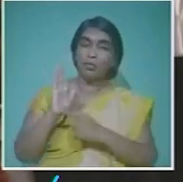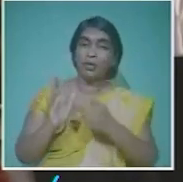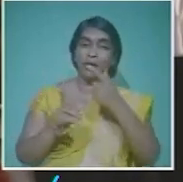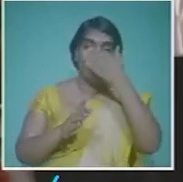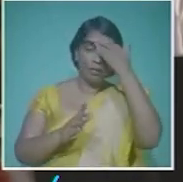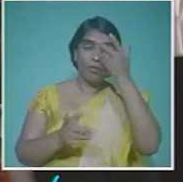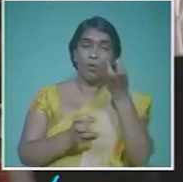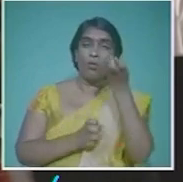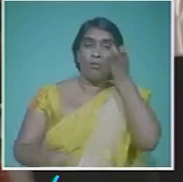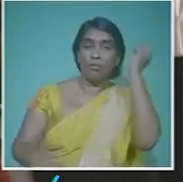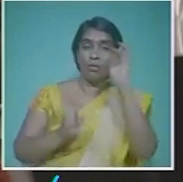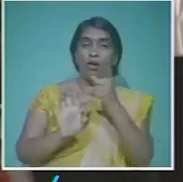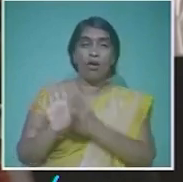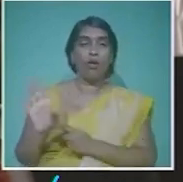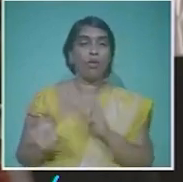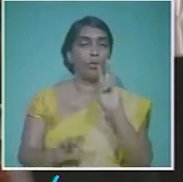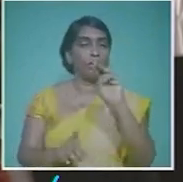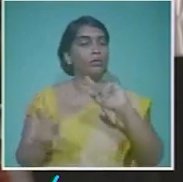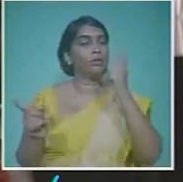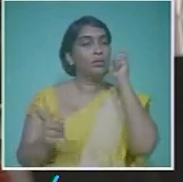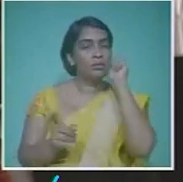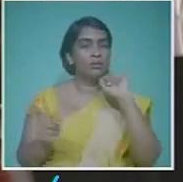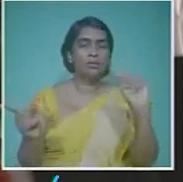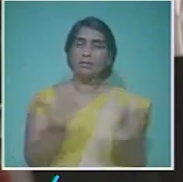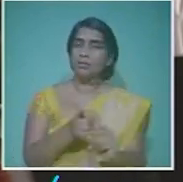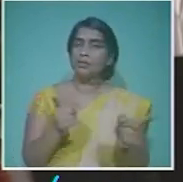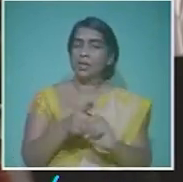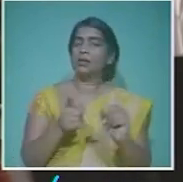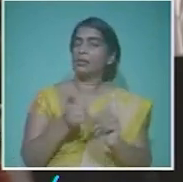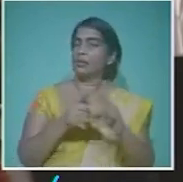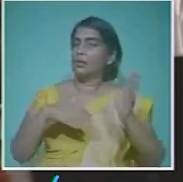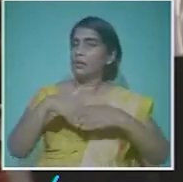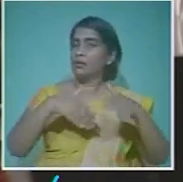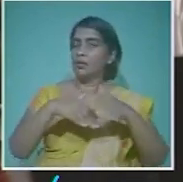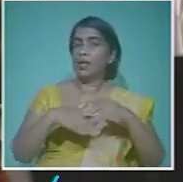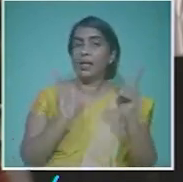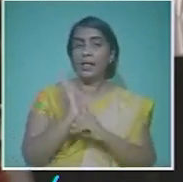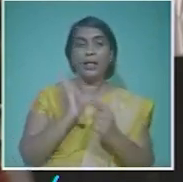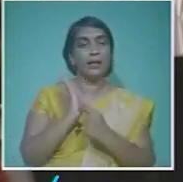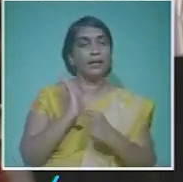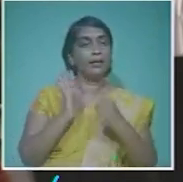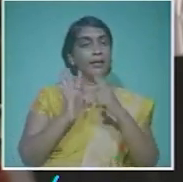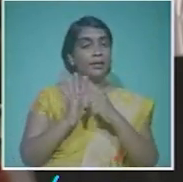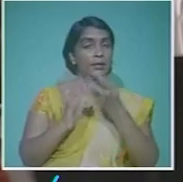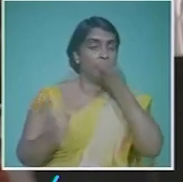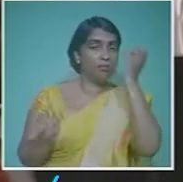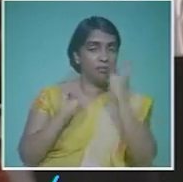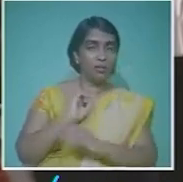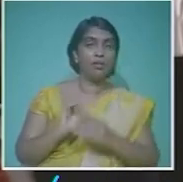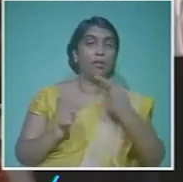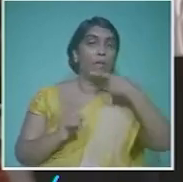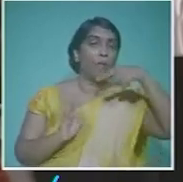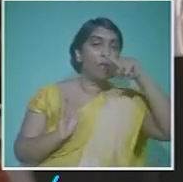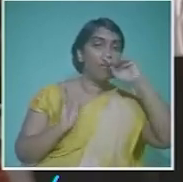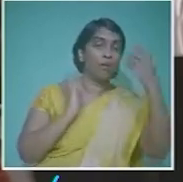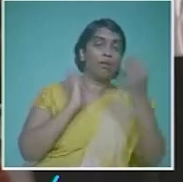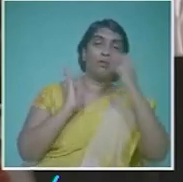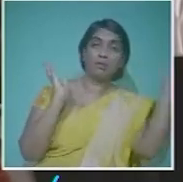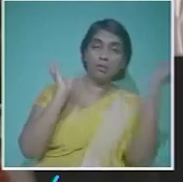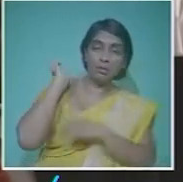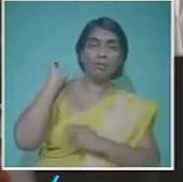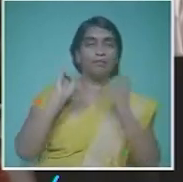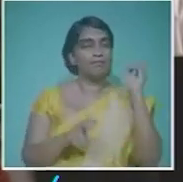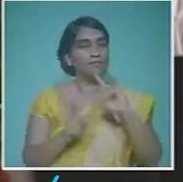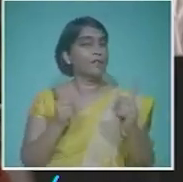ගැහුවා. අවුරුදු 30ක ත්‍රස්තවාදයකට අපි මුහුණ දෙනවා. LTT අපිට ගොඩබිමෙන් ගහනවා, මහමුදෙන් ඇවිල්ලා ගහනවා,